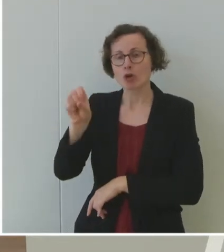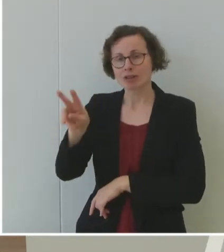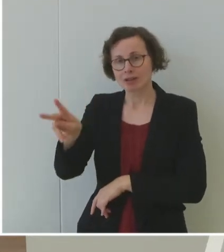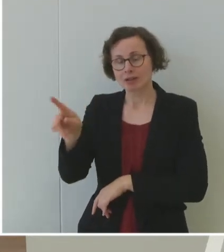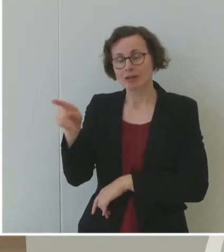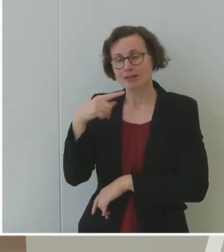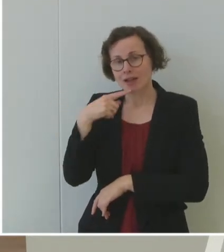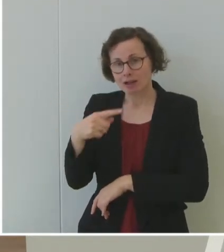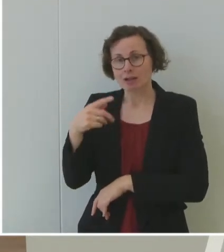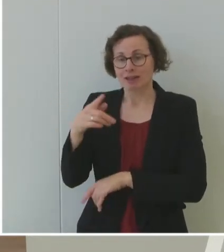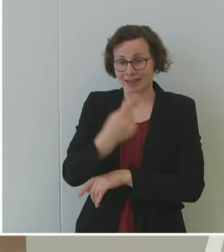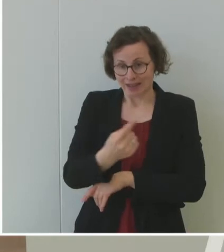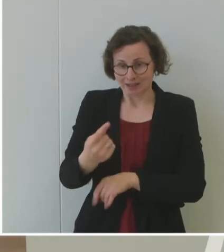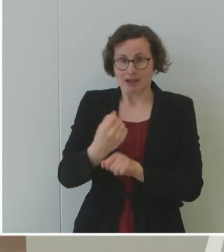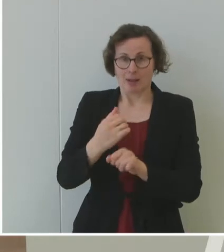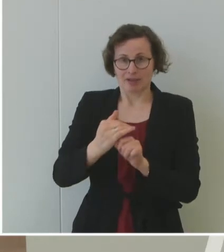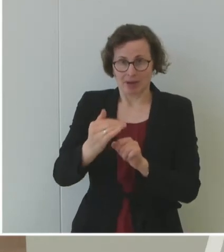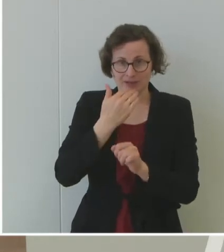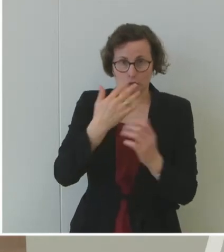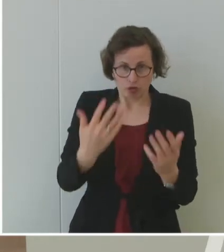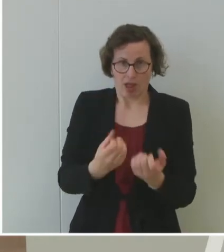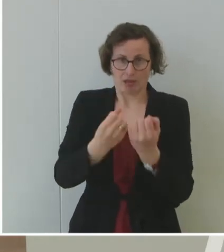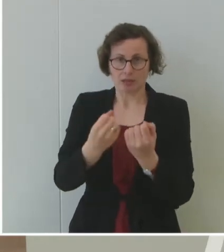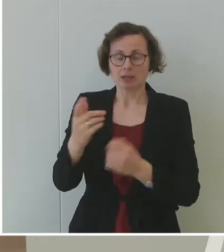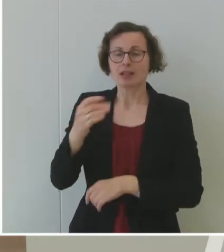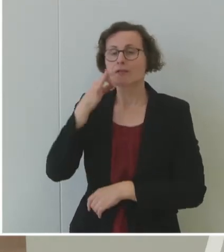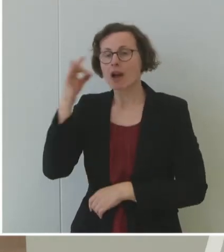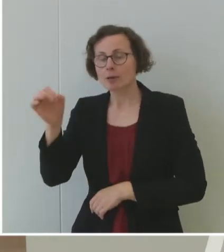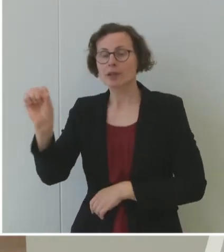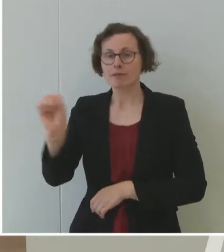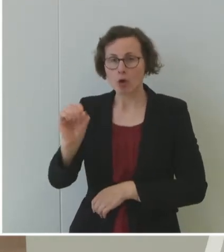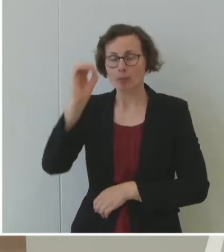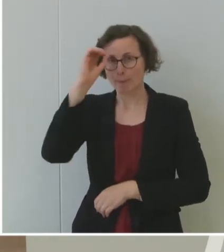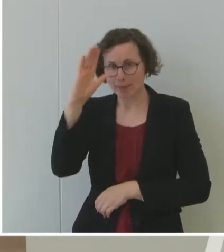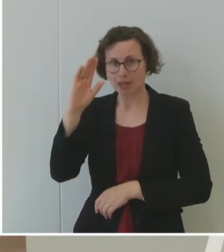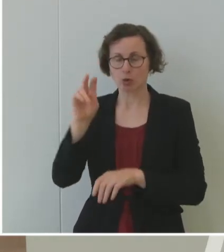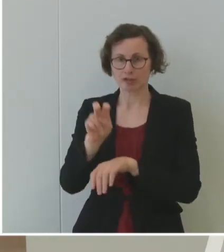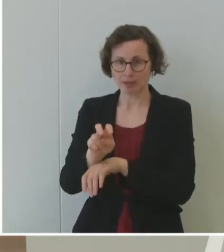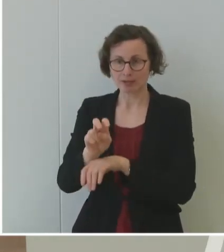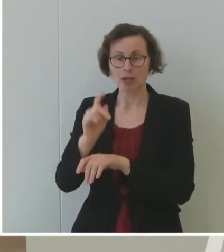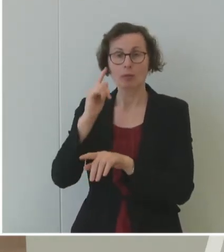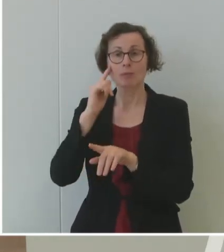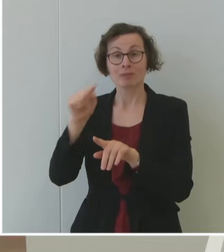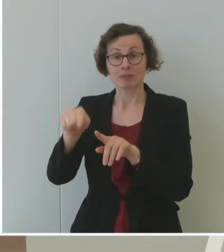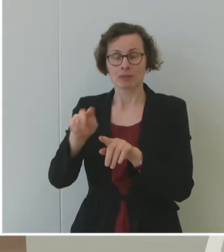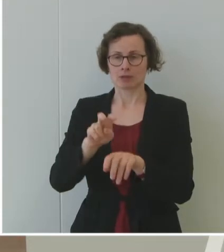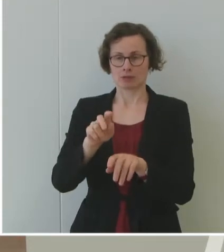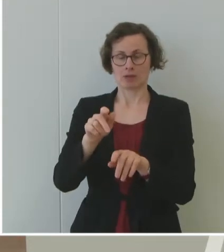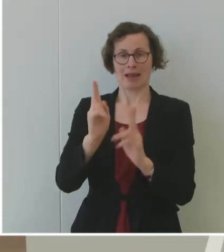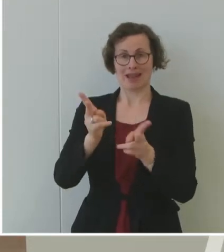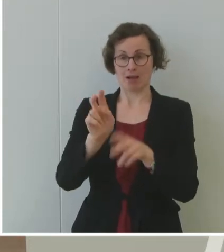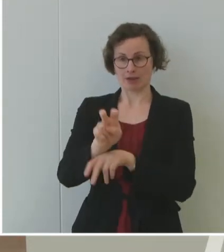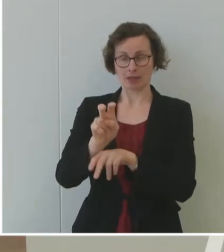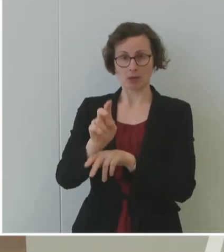dass Sie jeden Arbeitsplatz erhalten wollen, dann frage ich mich, warum Ihr Bildungsministerium die Vertretungslehrer aktuell vor die Tür setzt.